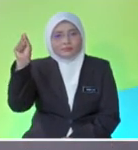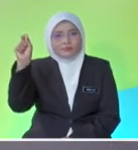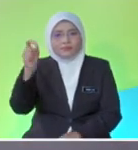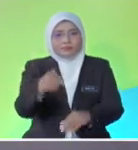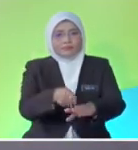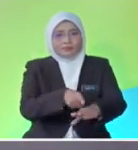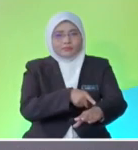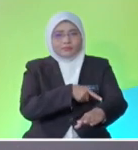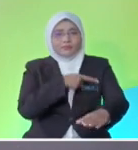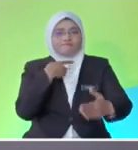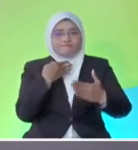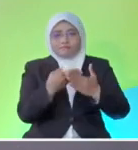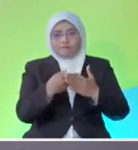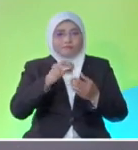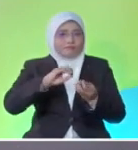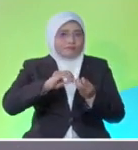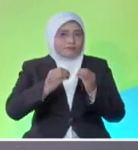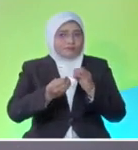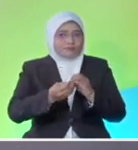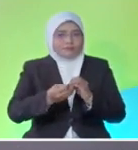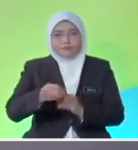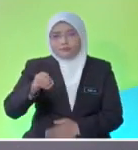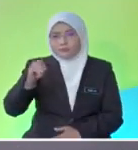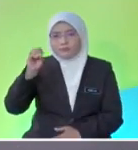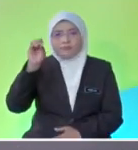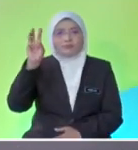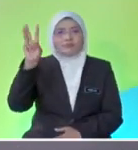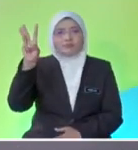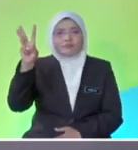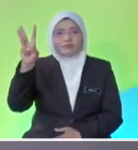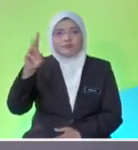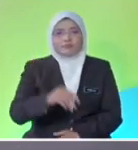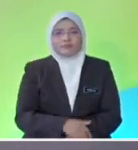Pukul 5:30. Mana 5:30 saya?